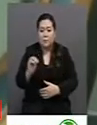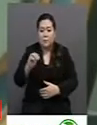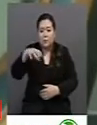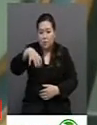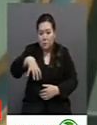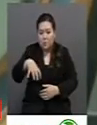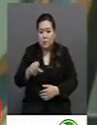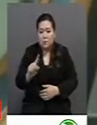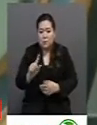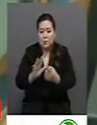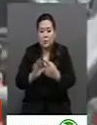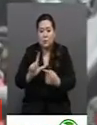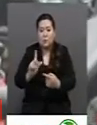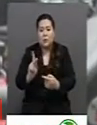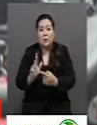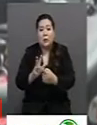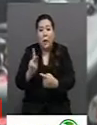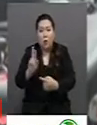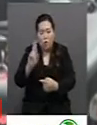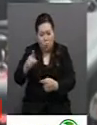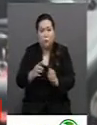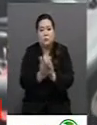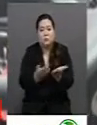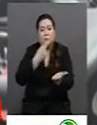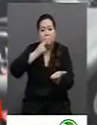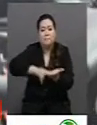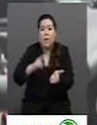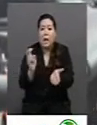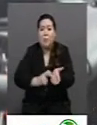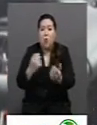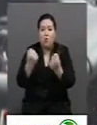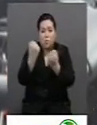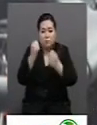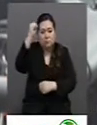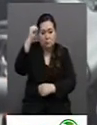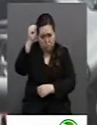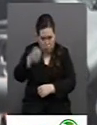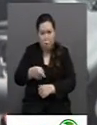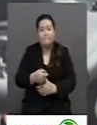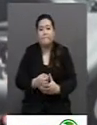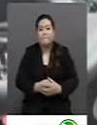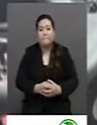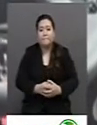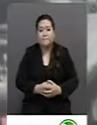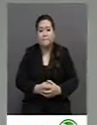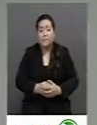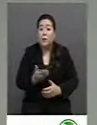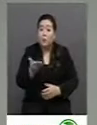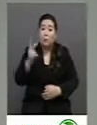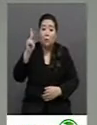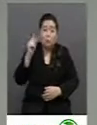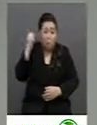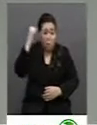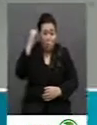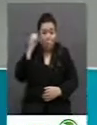จดทะเบียนรถยนต์แต่ละคันให้ด้วยค่ะ ค่ะแต่ว่าในฝั่งของอัยการนะคะก็แนะนำให้ทางขสมกต้องชะลอการรับรถเ